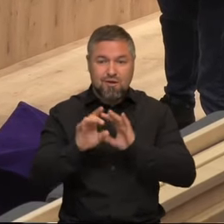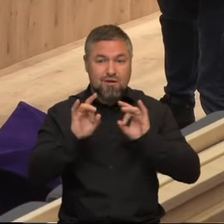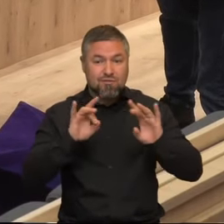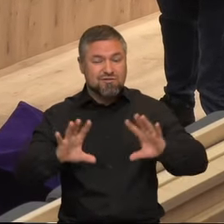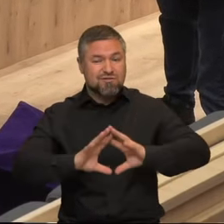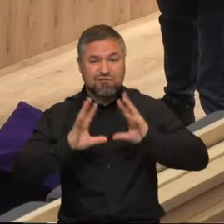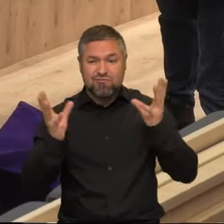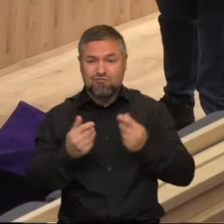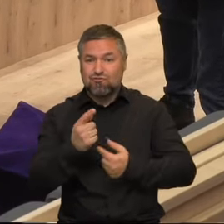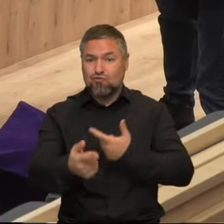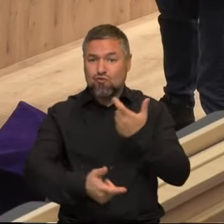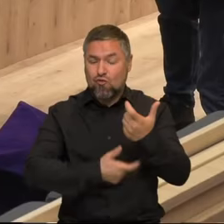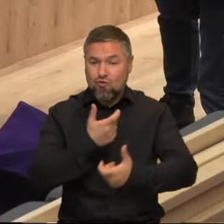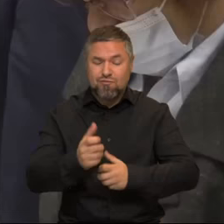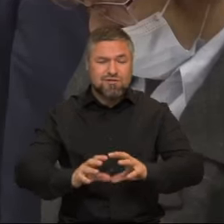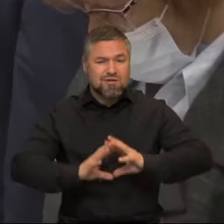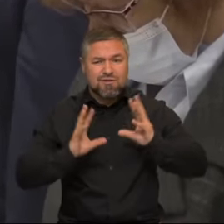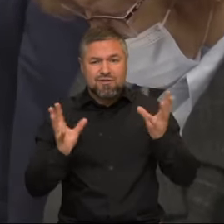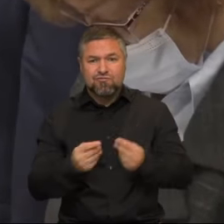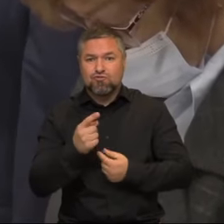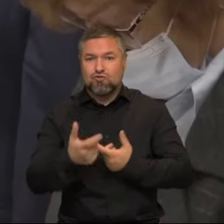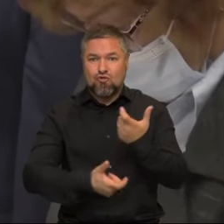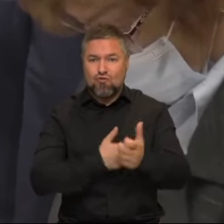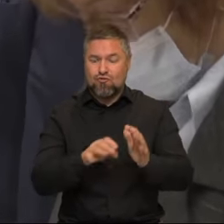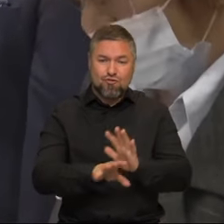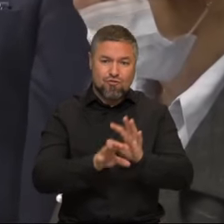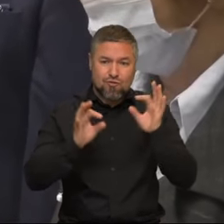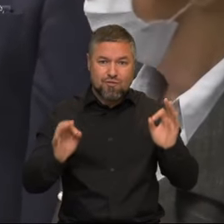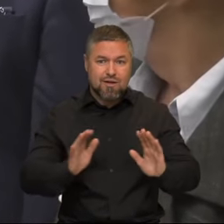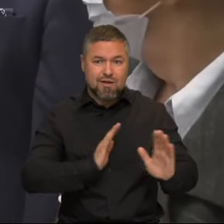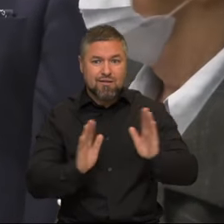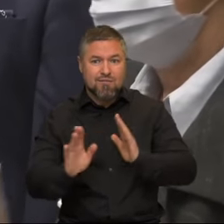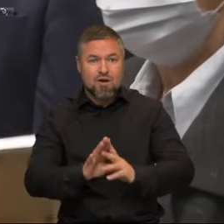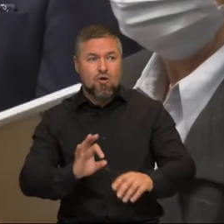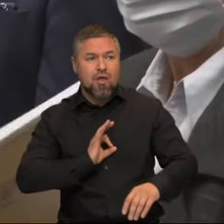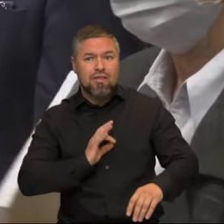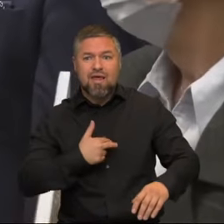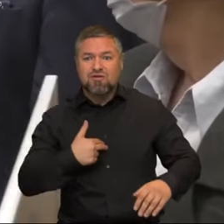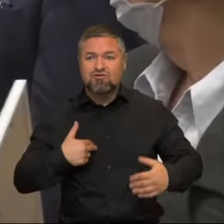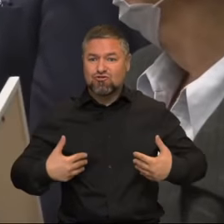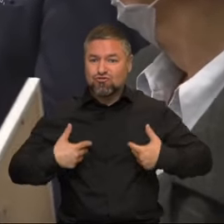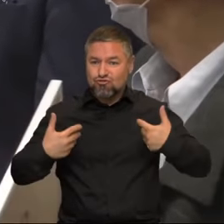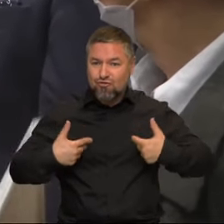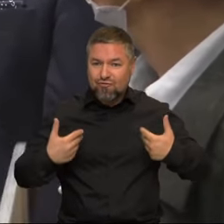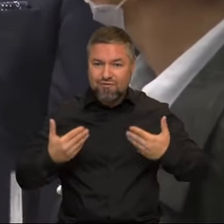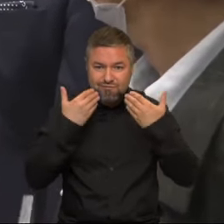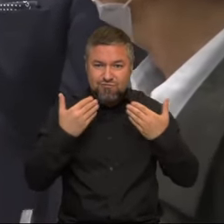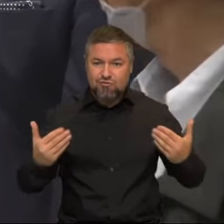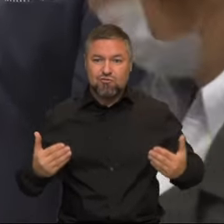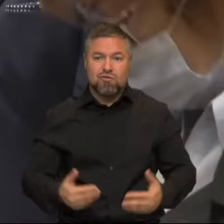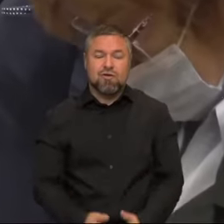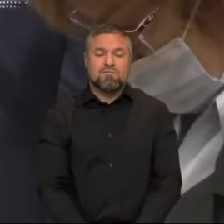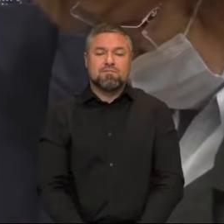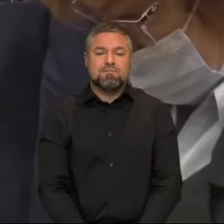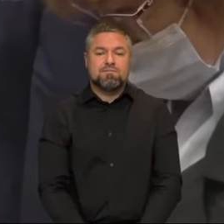za wszystko, co pan zrobił i za wszystko, co pan robi, dbając również o nasze zdrowie. Dziękuję bardzo, panie profesorze.